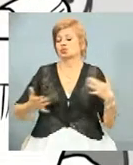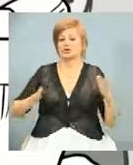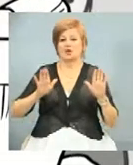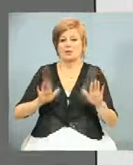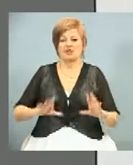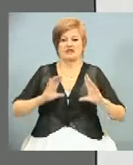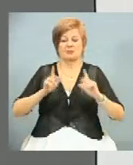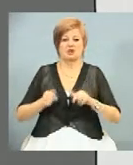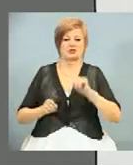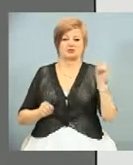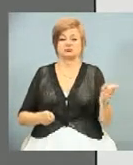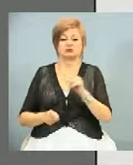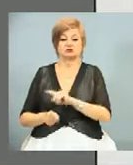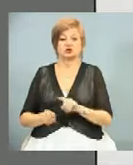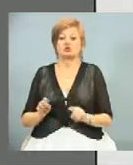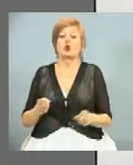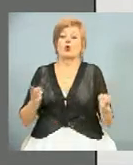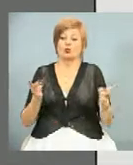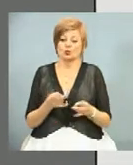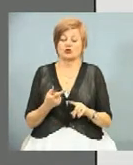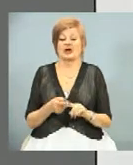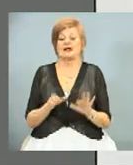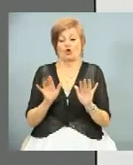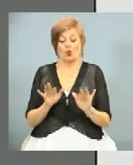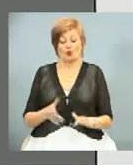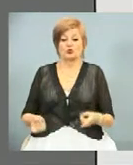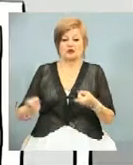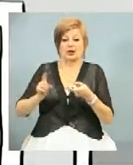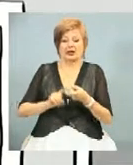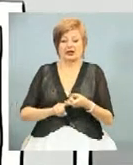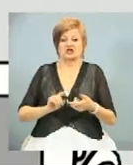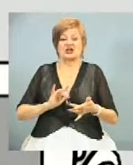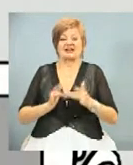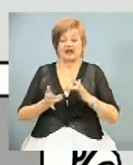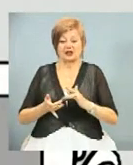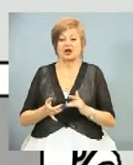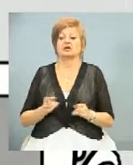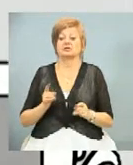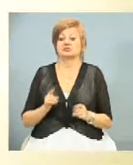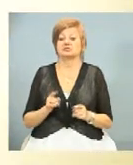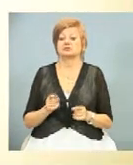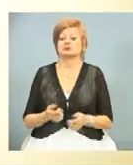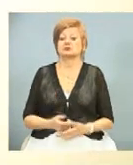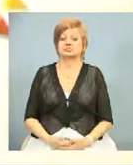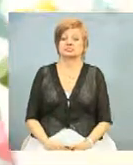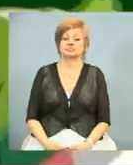на планеті. Все, що знадобиться – це комп'ютер, підключення до інтернету та метикуваті мізки.